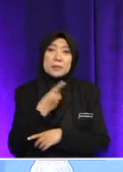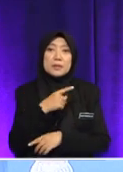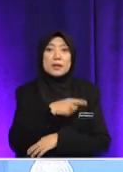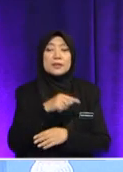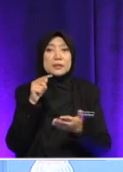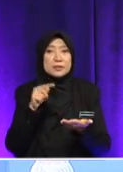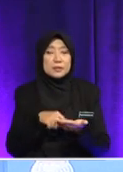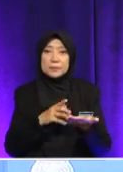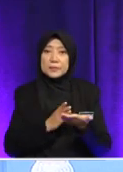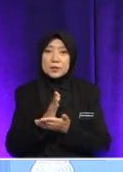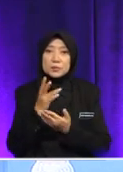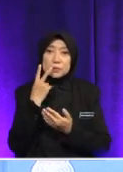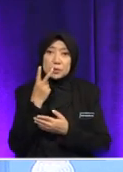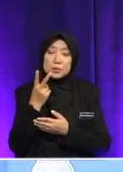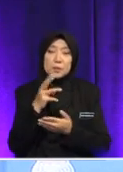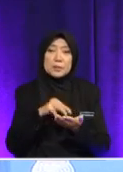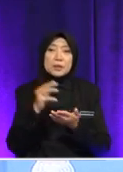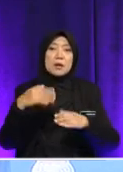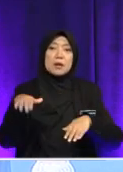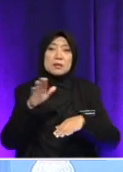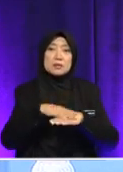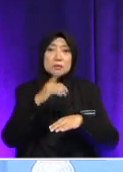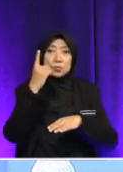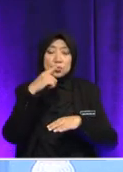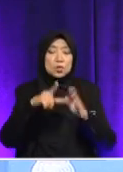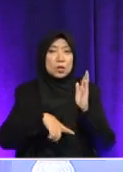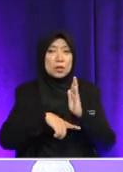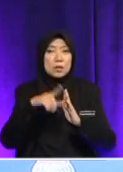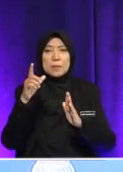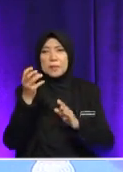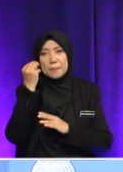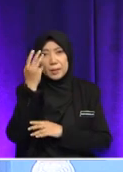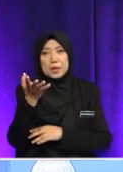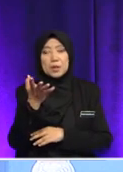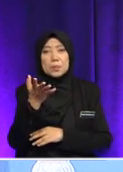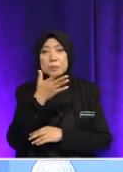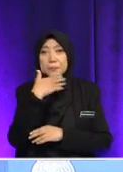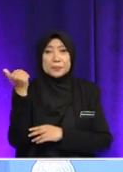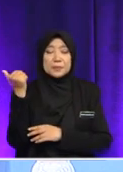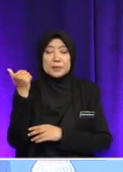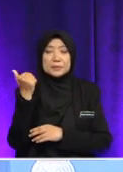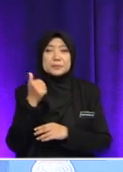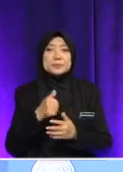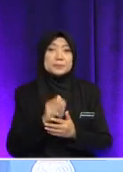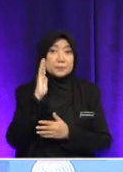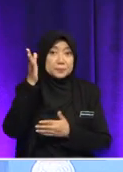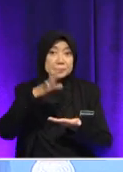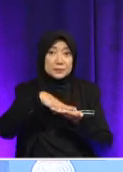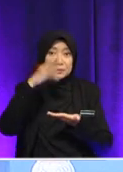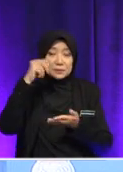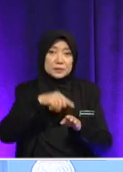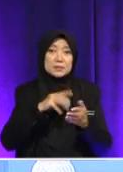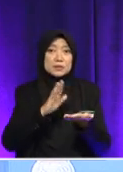ini Teruskan menuntun Menengah Atas untuk lebih banyak lagi informasi yang menarik tentang mata pelajaran yang murid-murid akan pelajari di